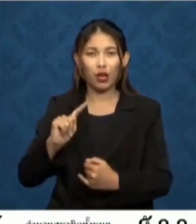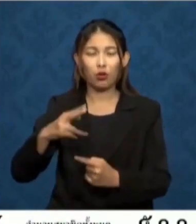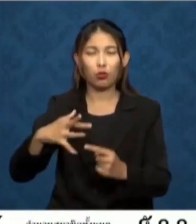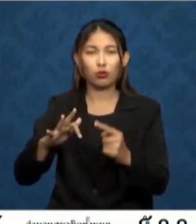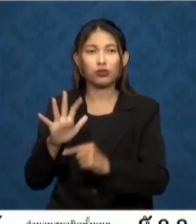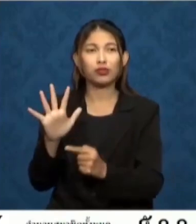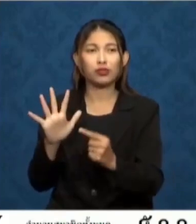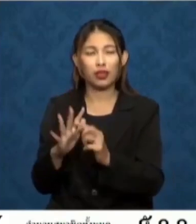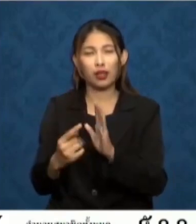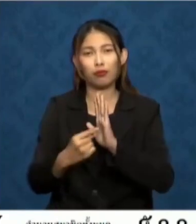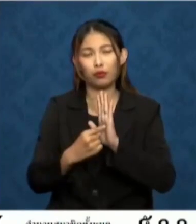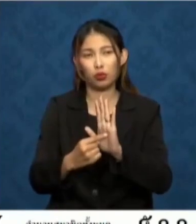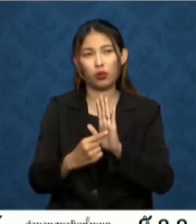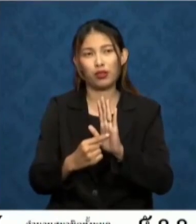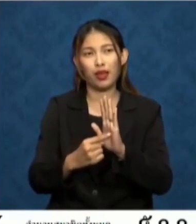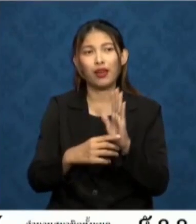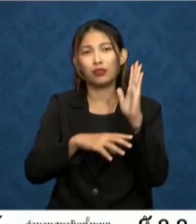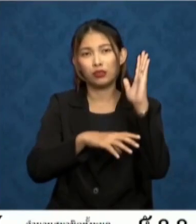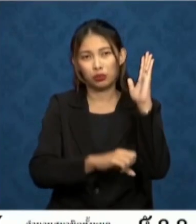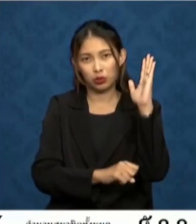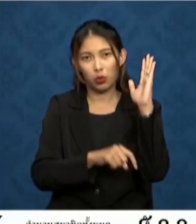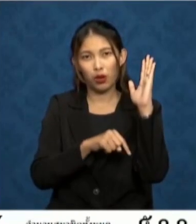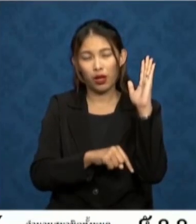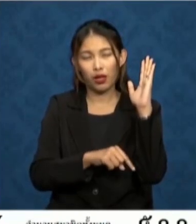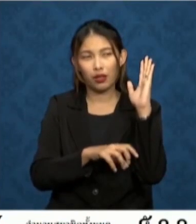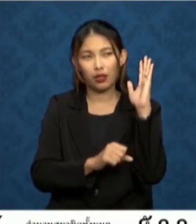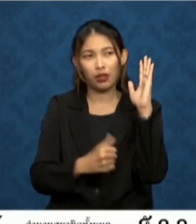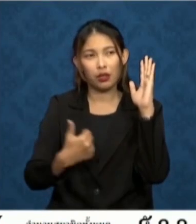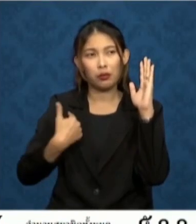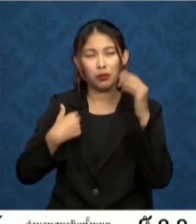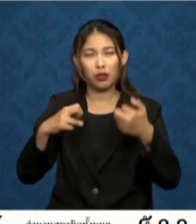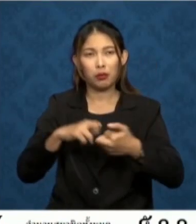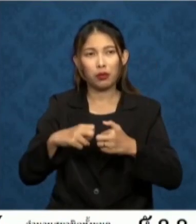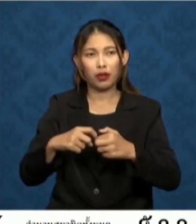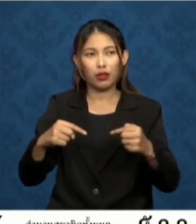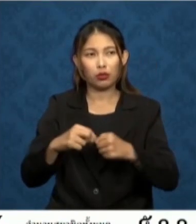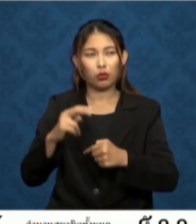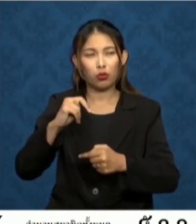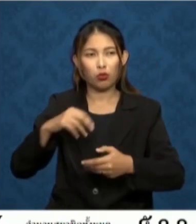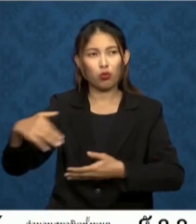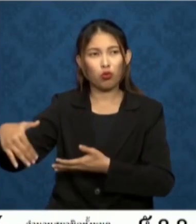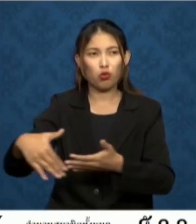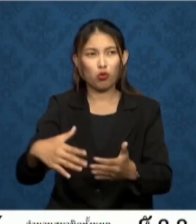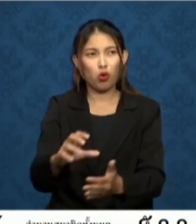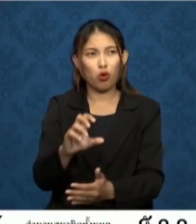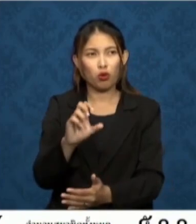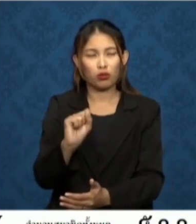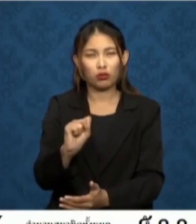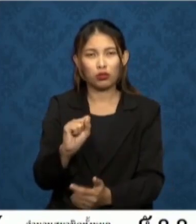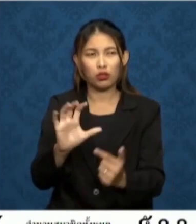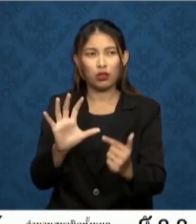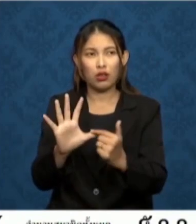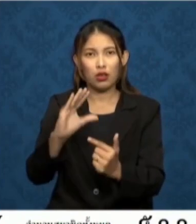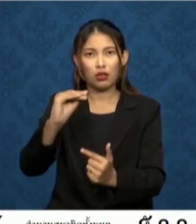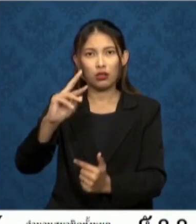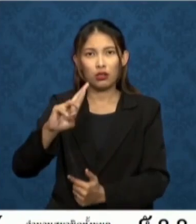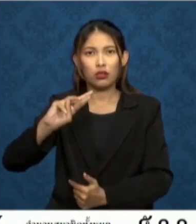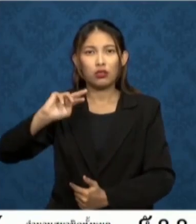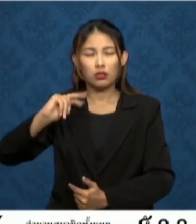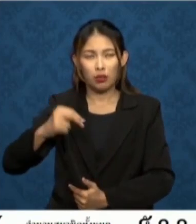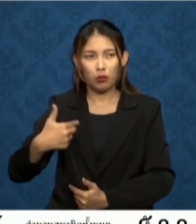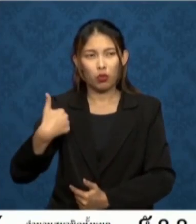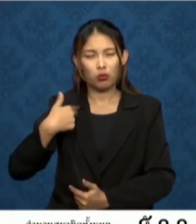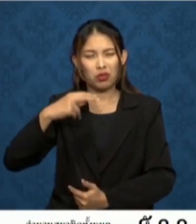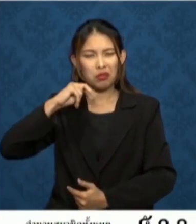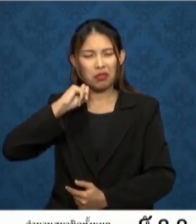ในพื้นที่ของจังหวัดสงขลาปัญหาความเสื่อมโทรมของคลองสำโรงครับท่านประธานครับจากสภาพเน่าเสีย